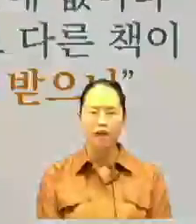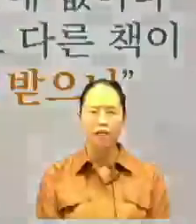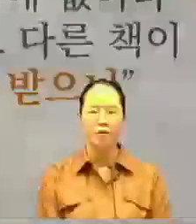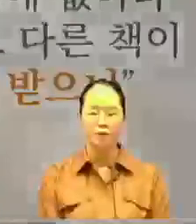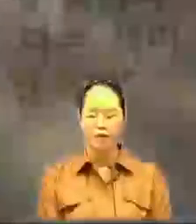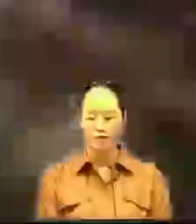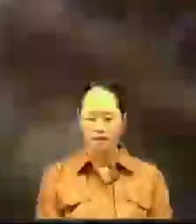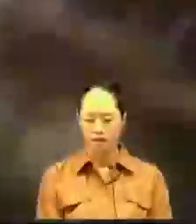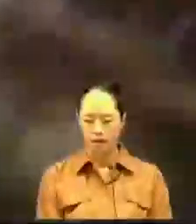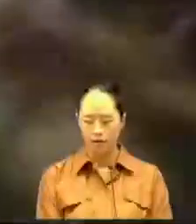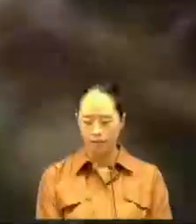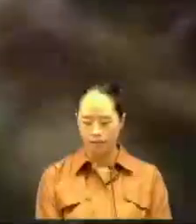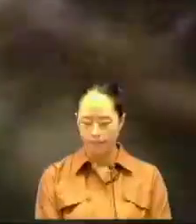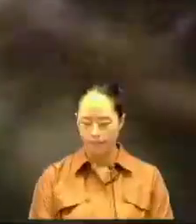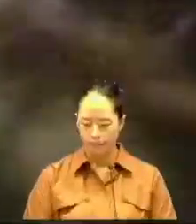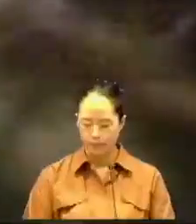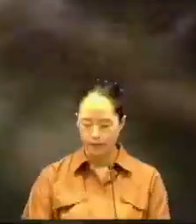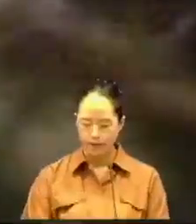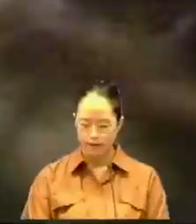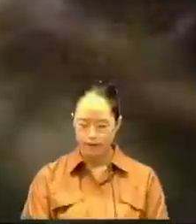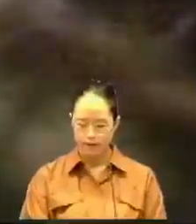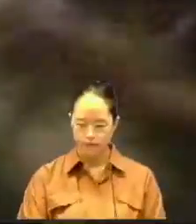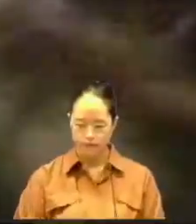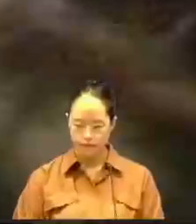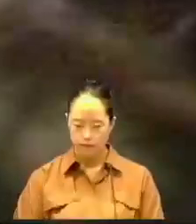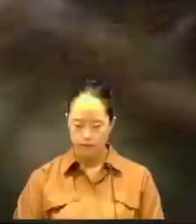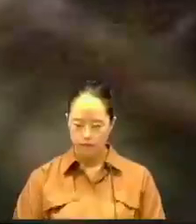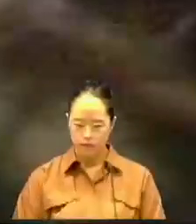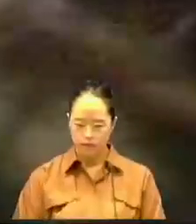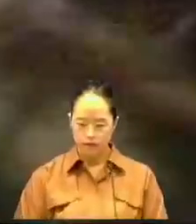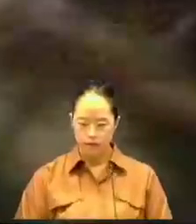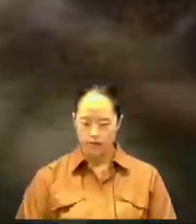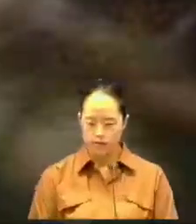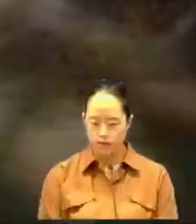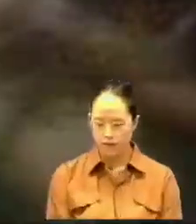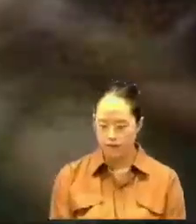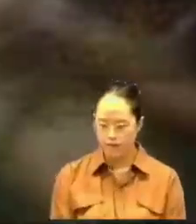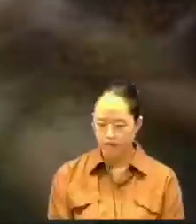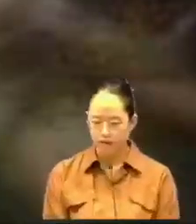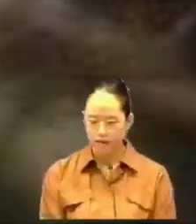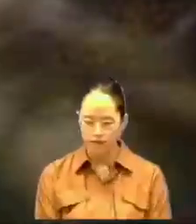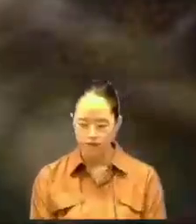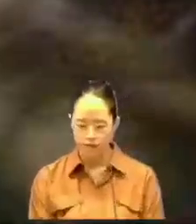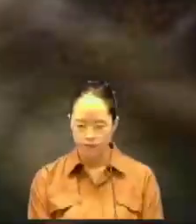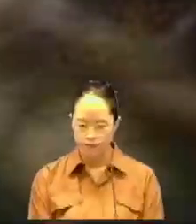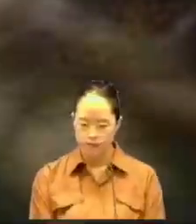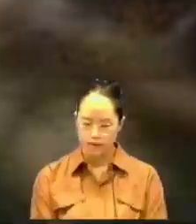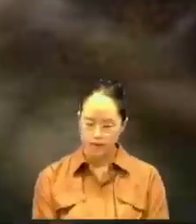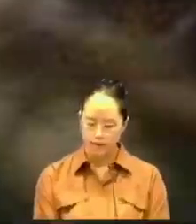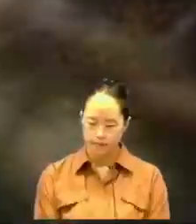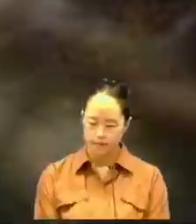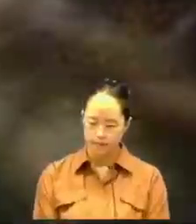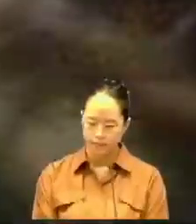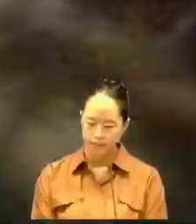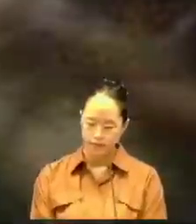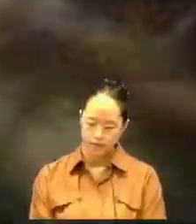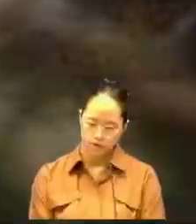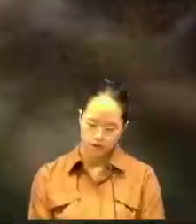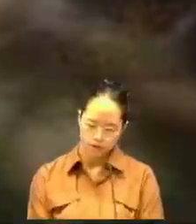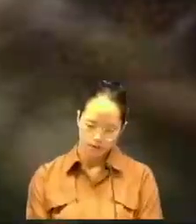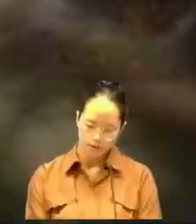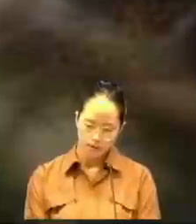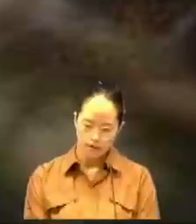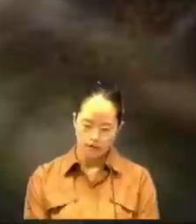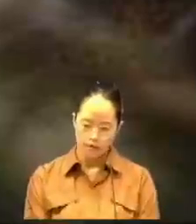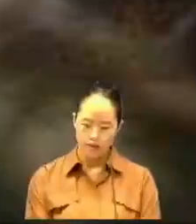个律师，然后这个检察官，他们互相的辩论，是吧？这个图呢就是最后审判的这